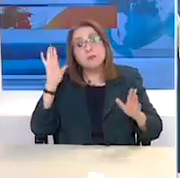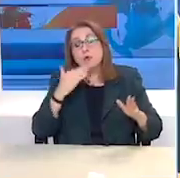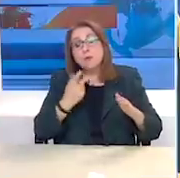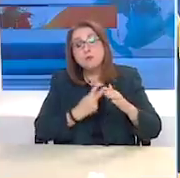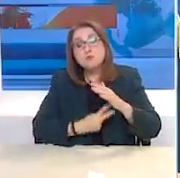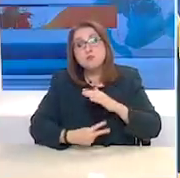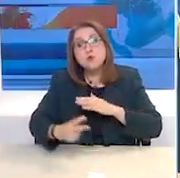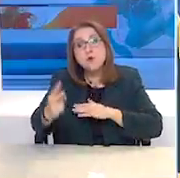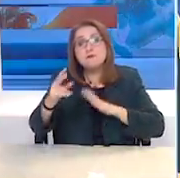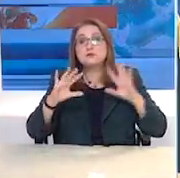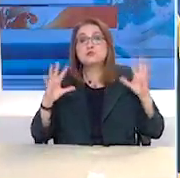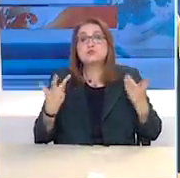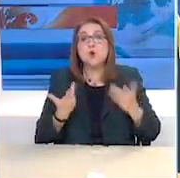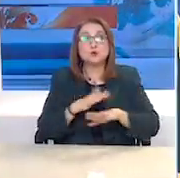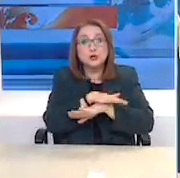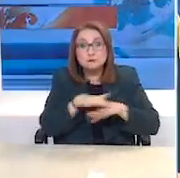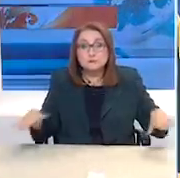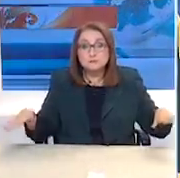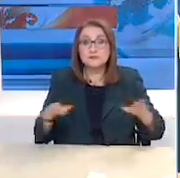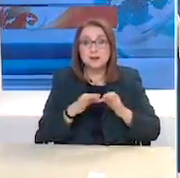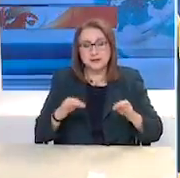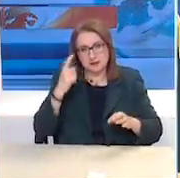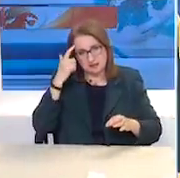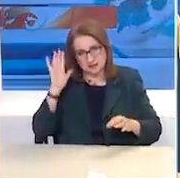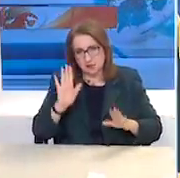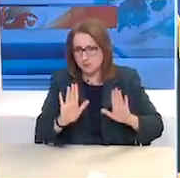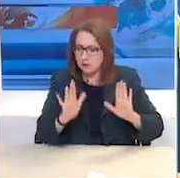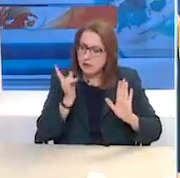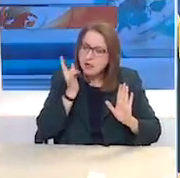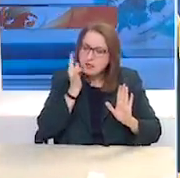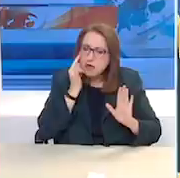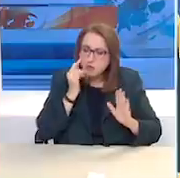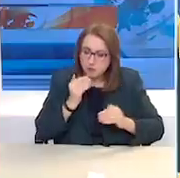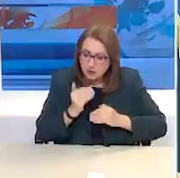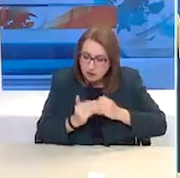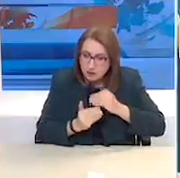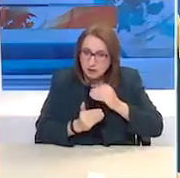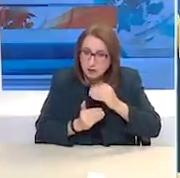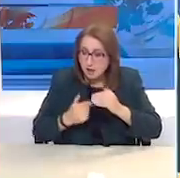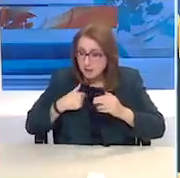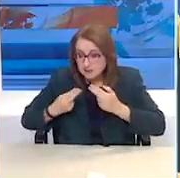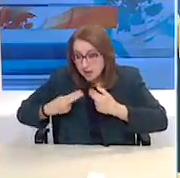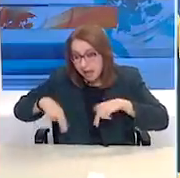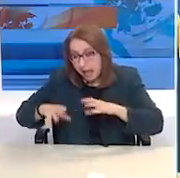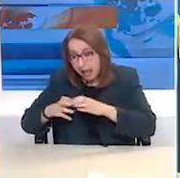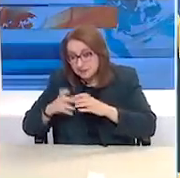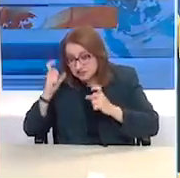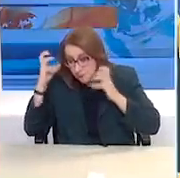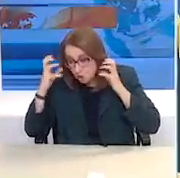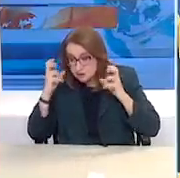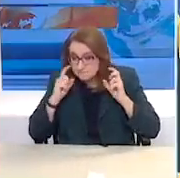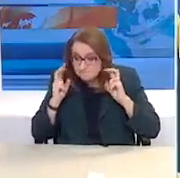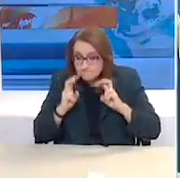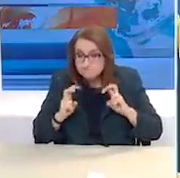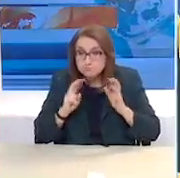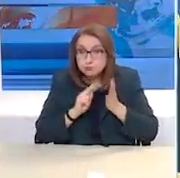Αυτή η διατήρηση των μεγεθών θα μας επιτρέψει τις επόμενες μέρες να δούμε με προσοχή, σαν επιστημονική ομάδα, ένα πλάνο για